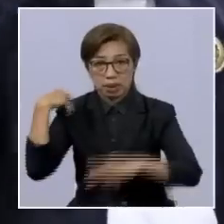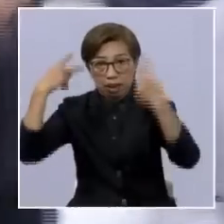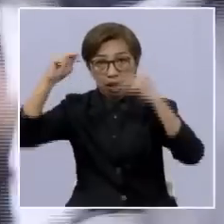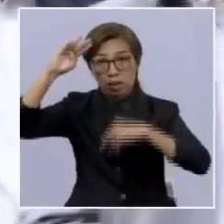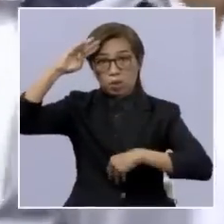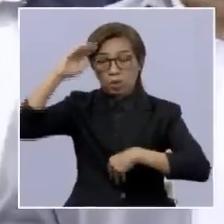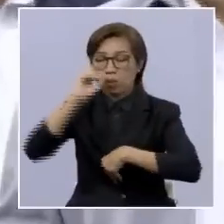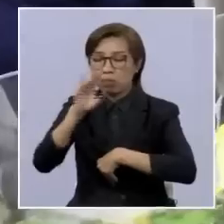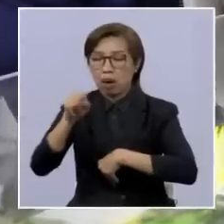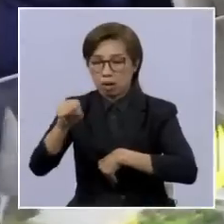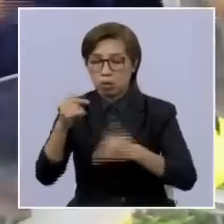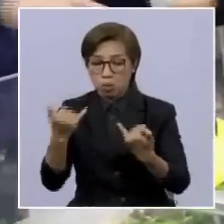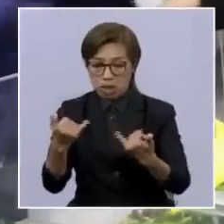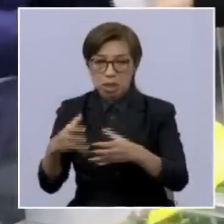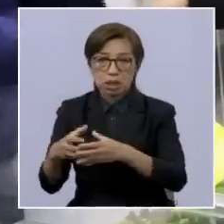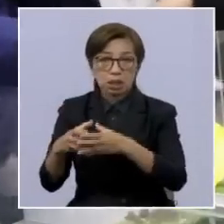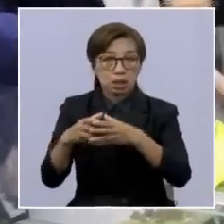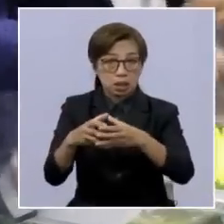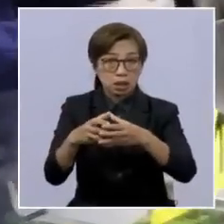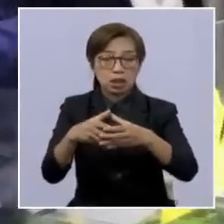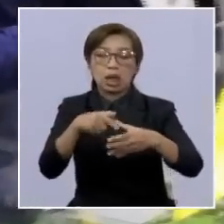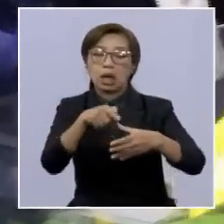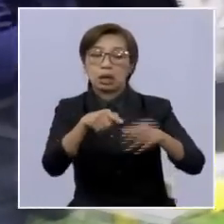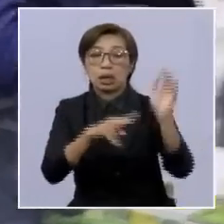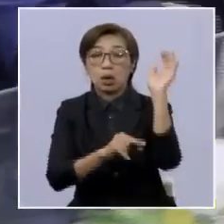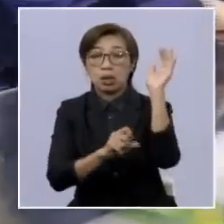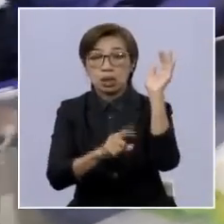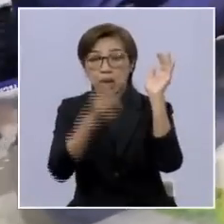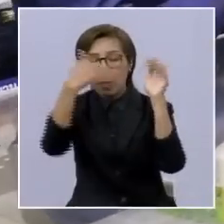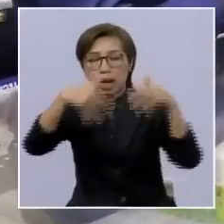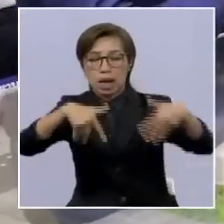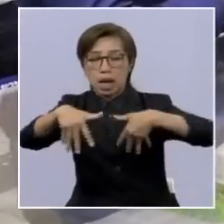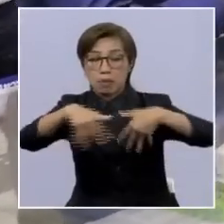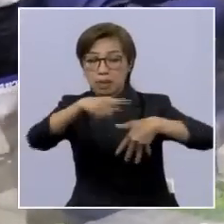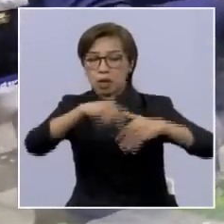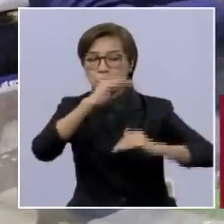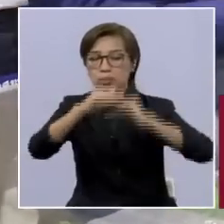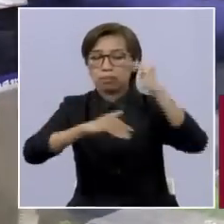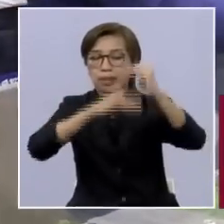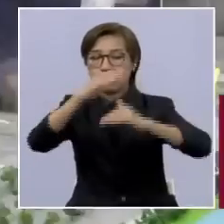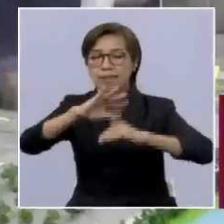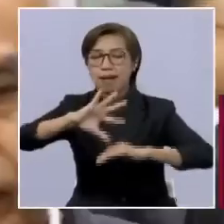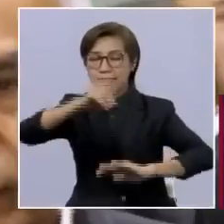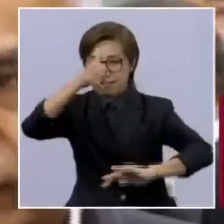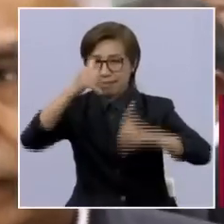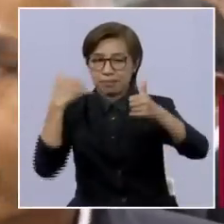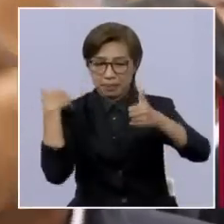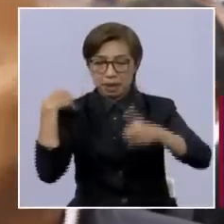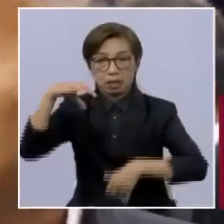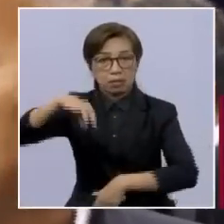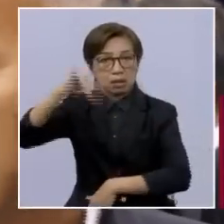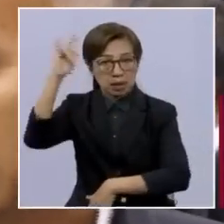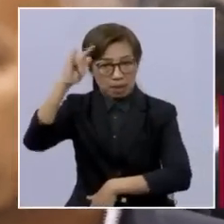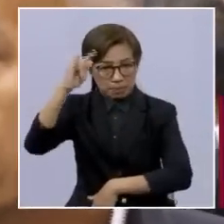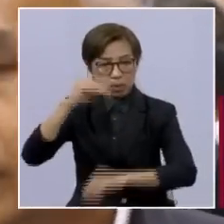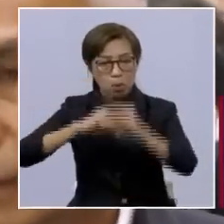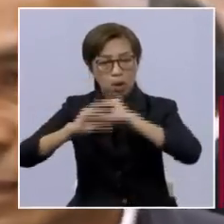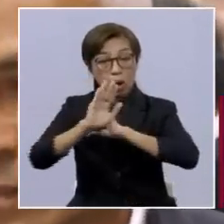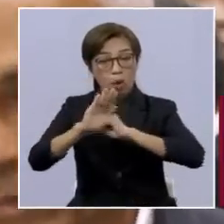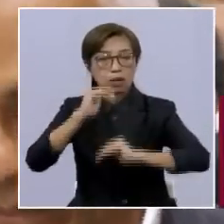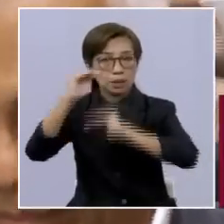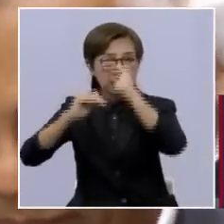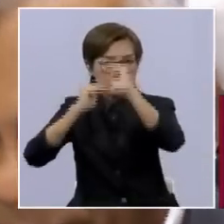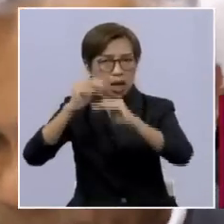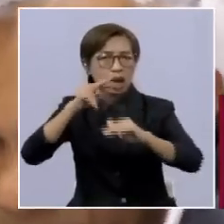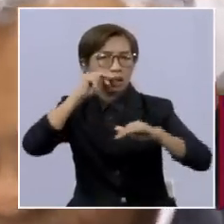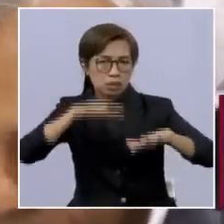ามาวันนี้เพื่อนำความเจริญมาให้ชาวนครศรีธรรมราชและจะพัฒนาโครงการสนามบินรวมถึงแก้ไขปัญหาน้ำท่ว